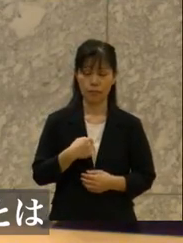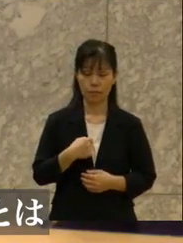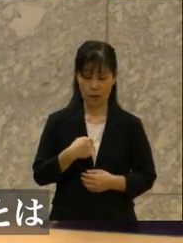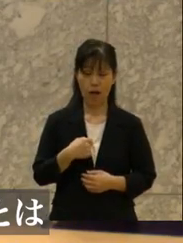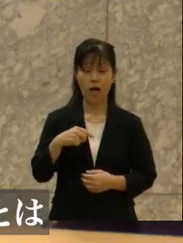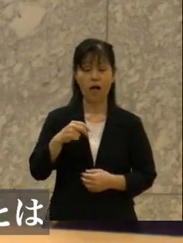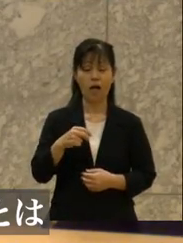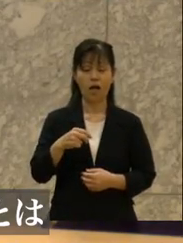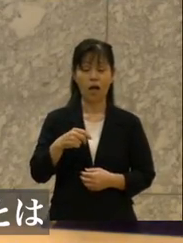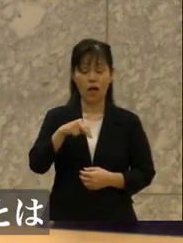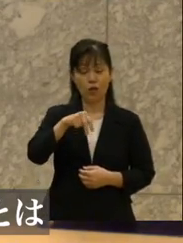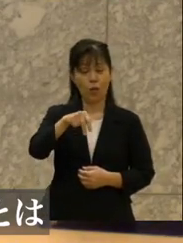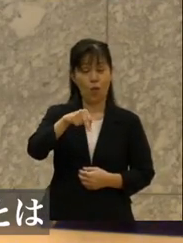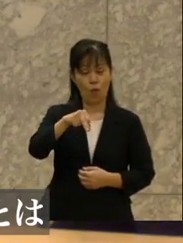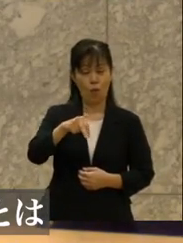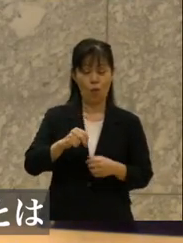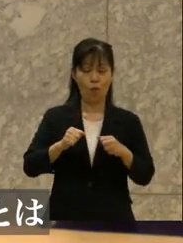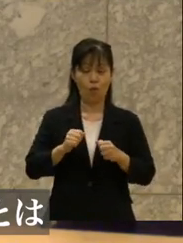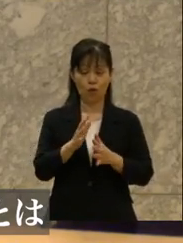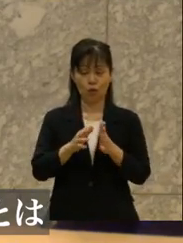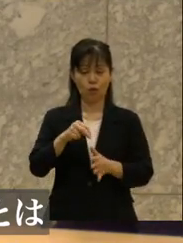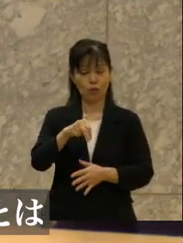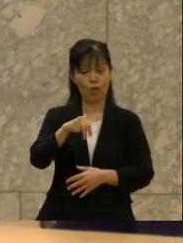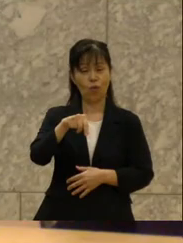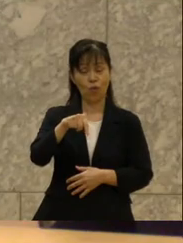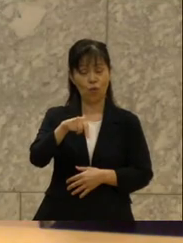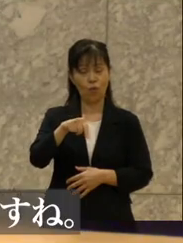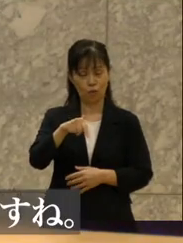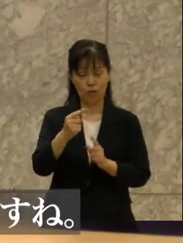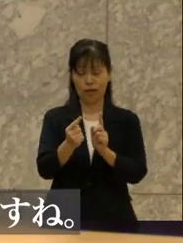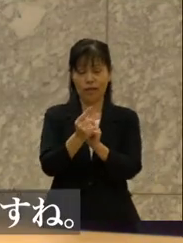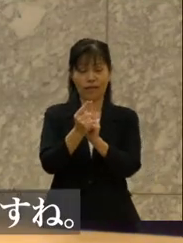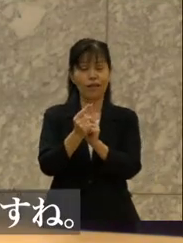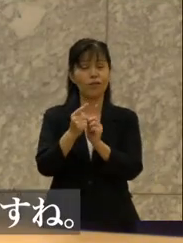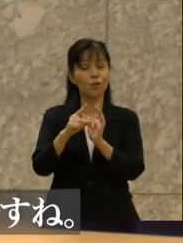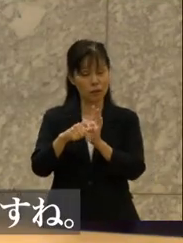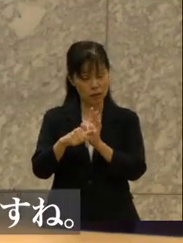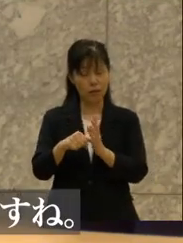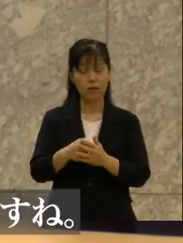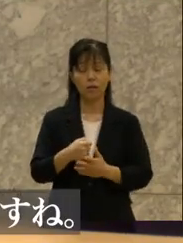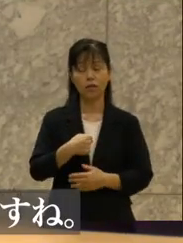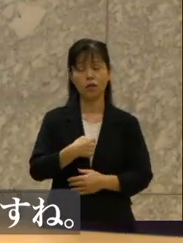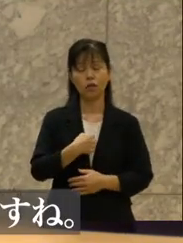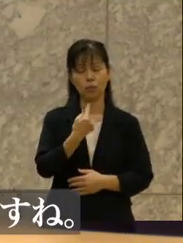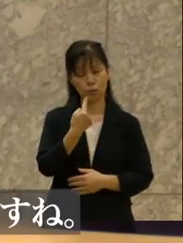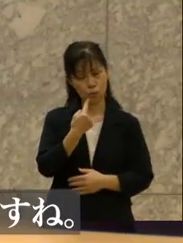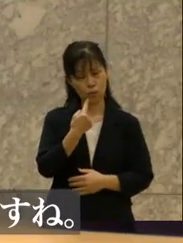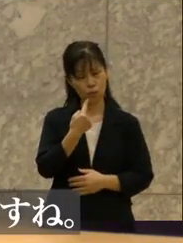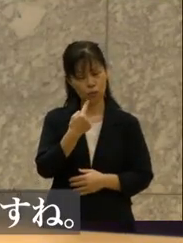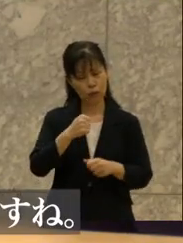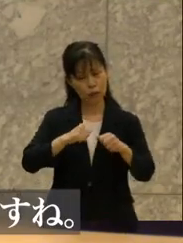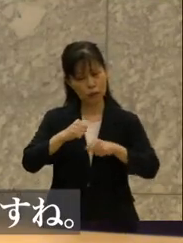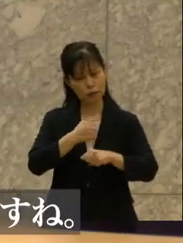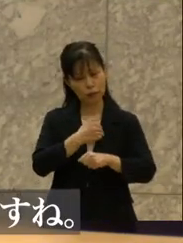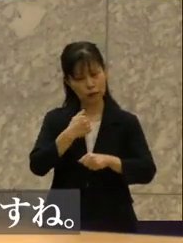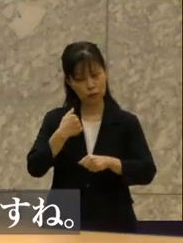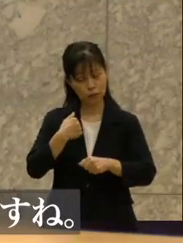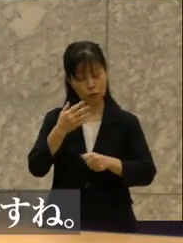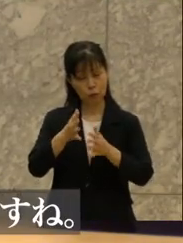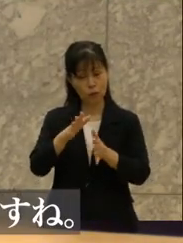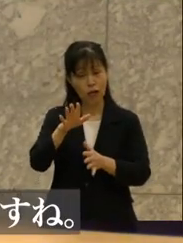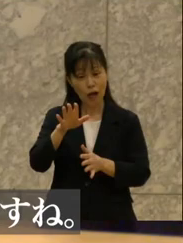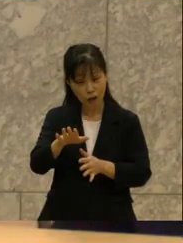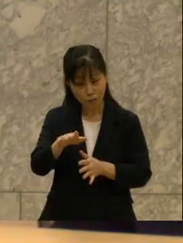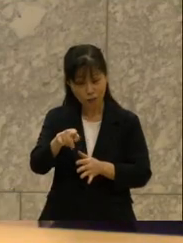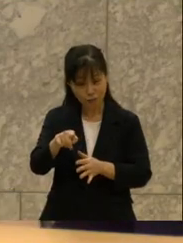競歩というジョークに僕が出会って一番まず最初の儲かったところが自分にも自分がこんだけ活躍できるスポーツがあるんだなということ